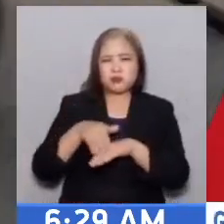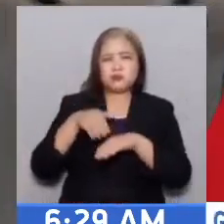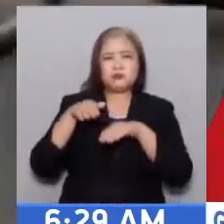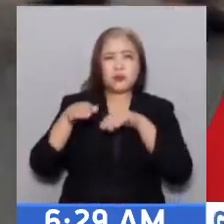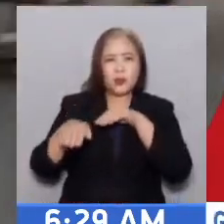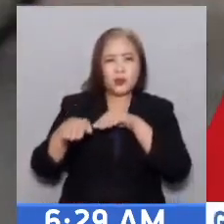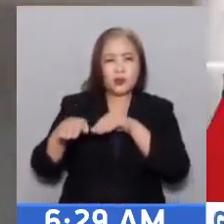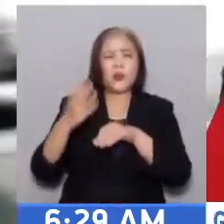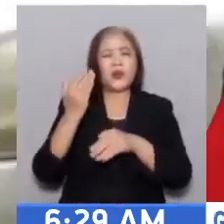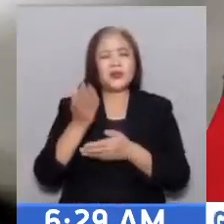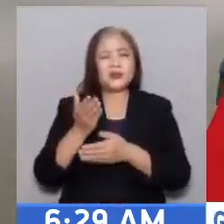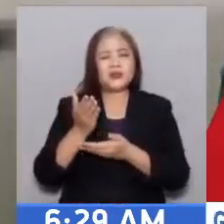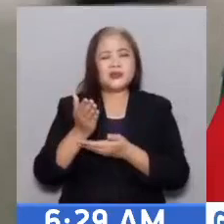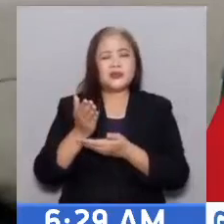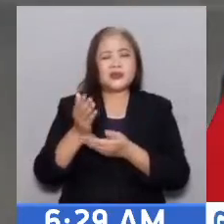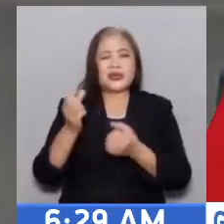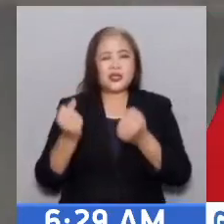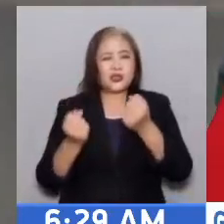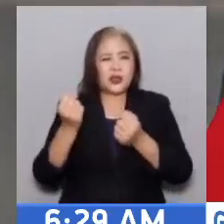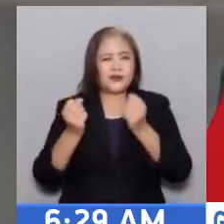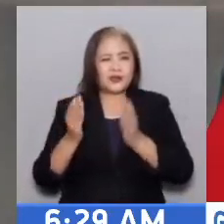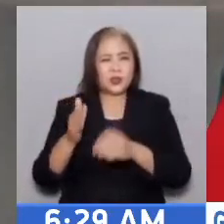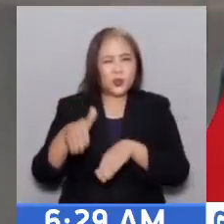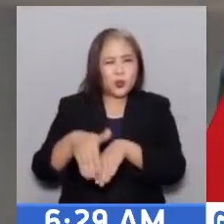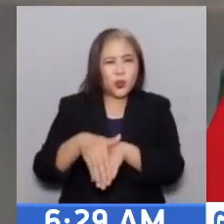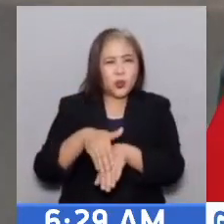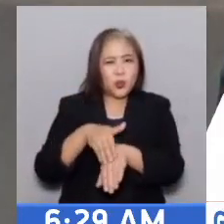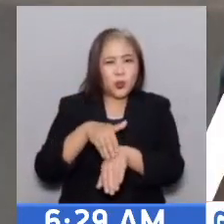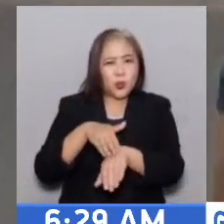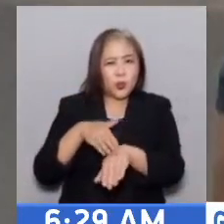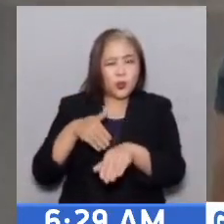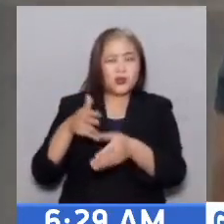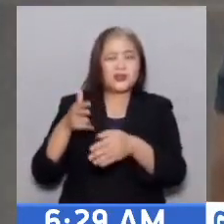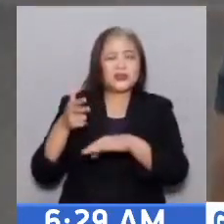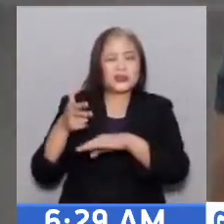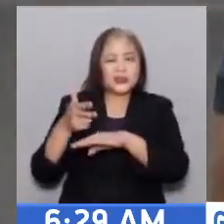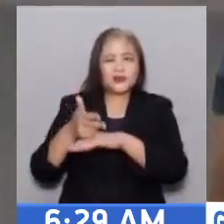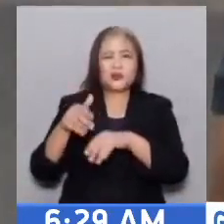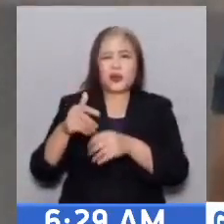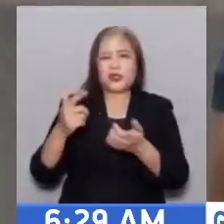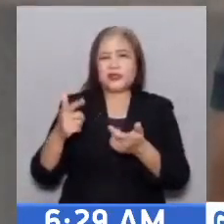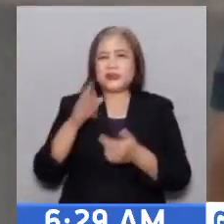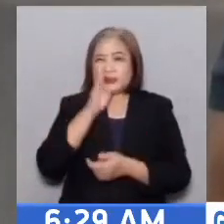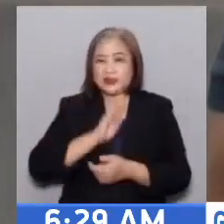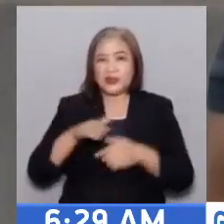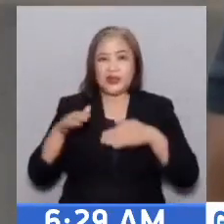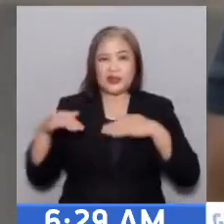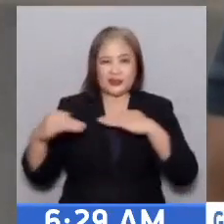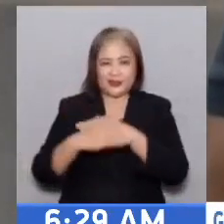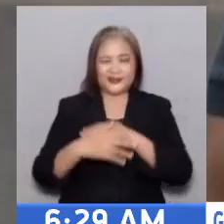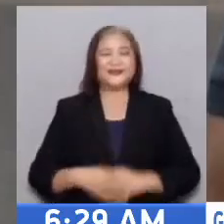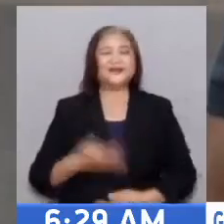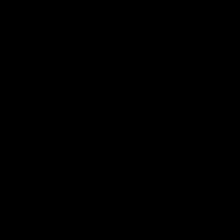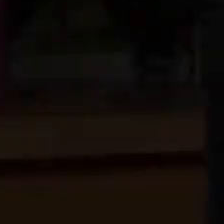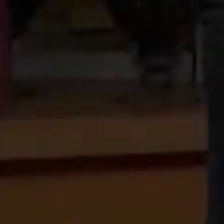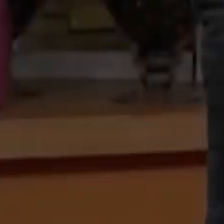sasakyan doon sa mga area na malubak. Ito ang unang balita mula rito sa Maynila. Bam Alegre para sa GMA Integrated